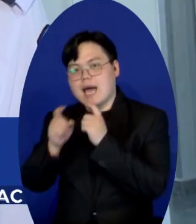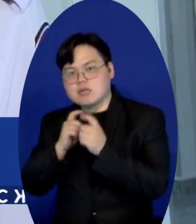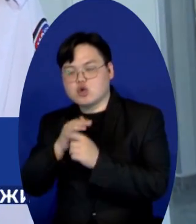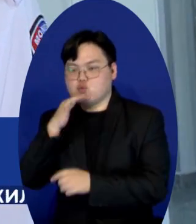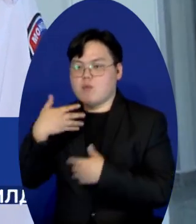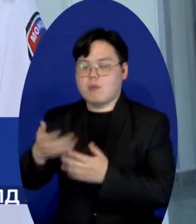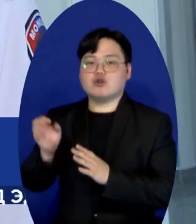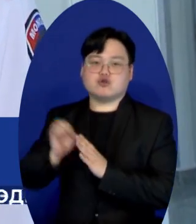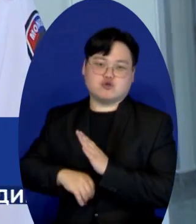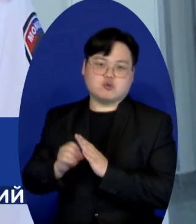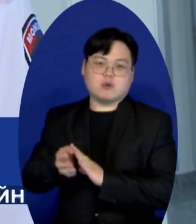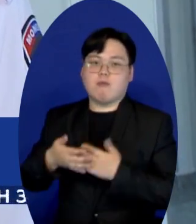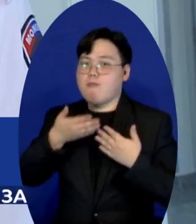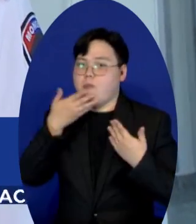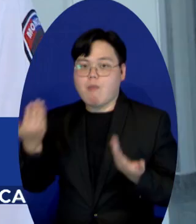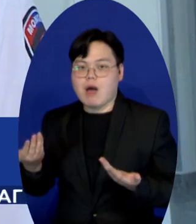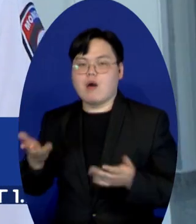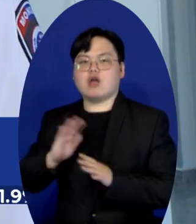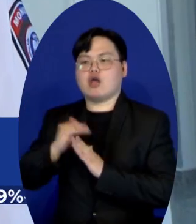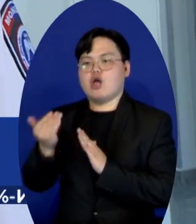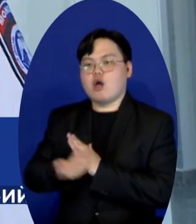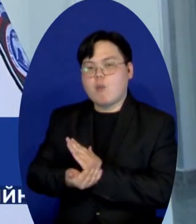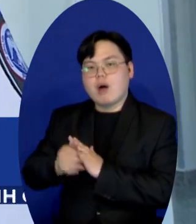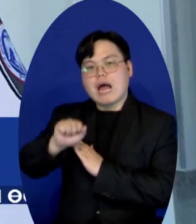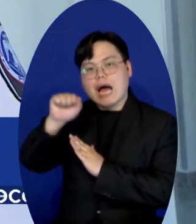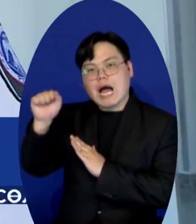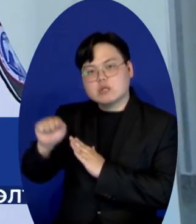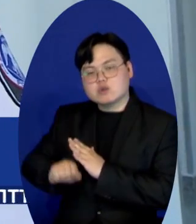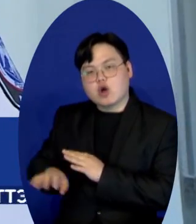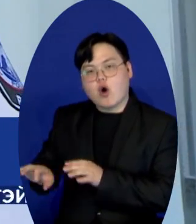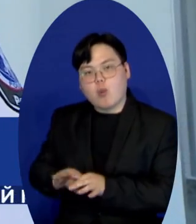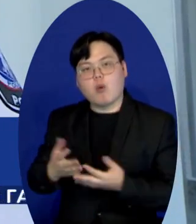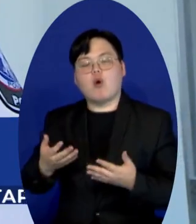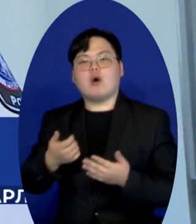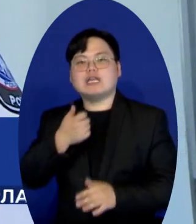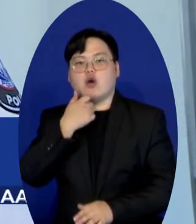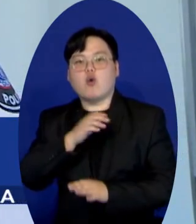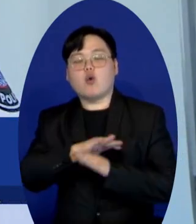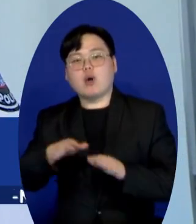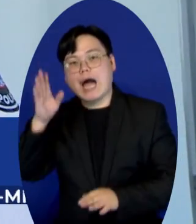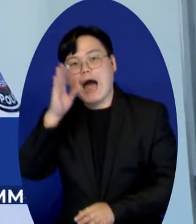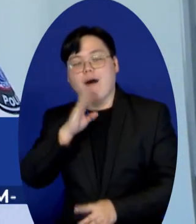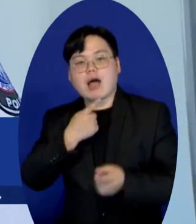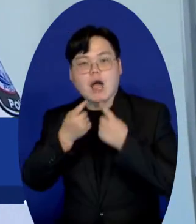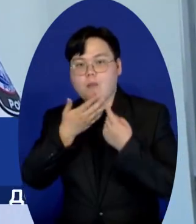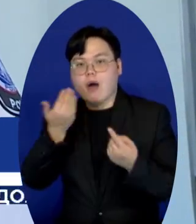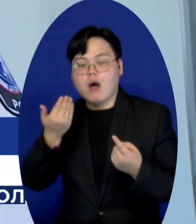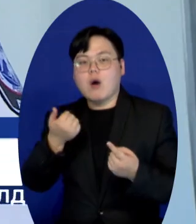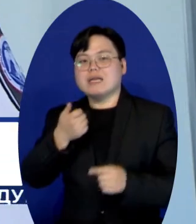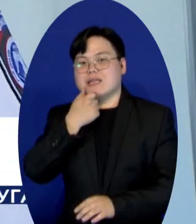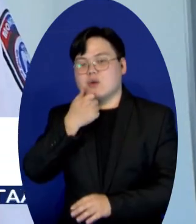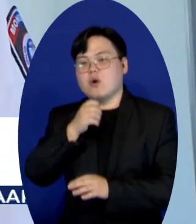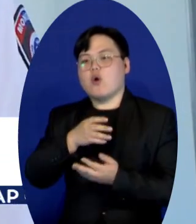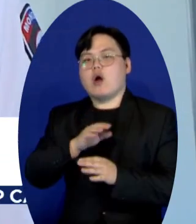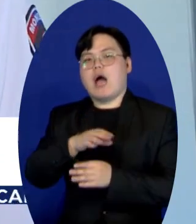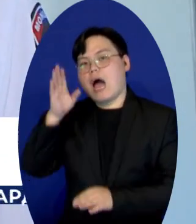За энэ тал байдгүй. За аргагийн асуудал асуудэд ч юм уу хүүхдүүд эцэгтэйгээ ярьдгүй, эцэг ихэнх хүүхдтэйгээ ярьцдаггүй